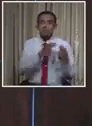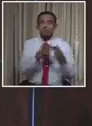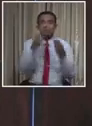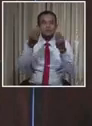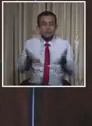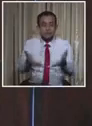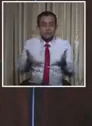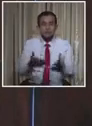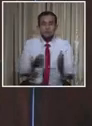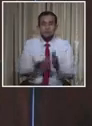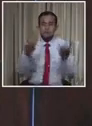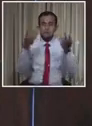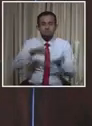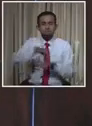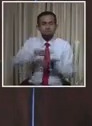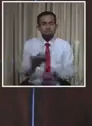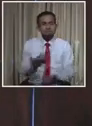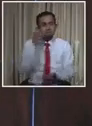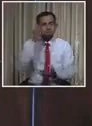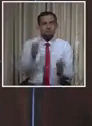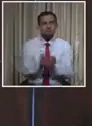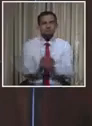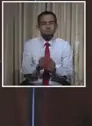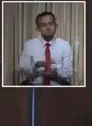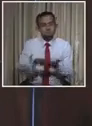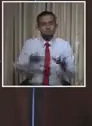කරන්න නිර්භීතව තීන්දුව අරගෙන කටයුතු කරන්න